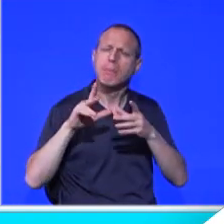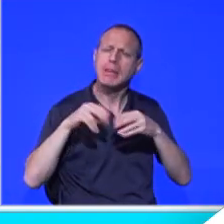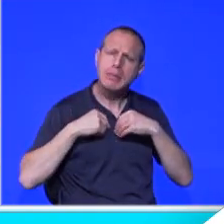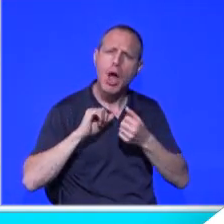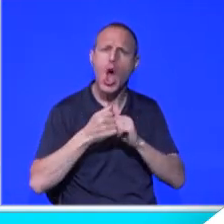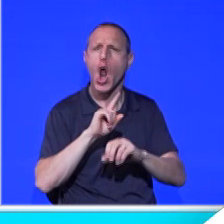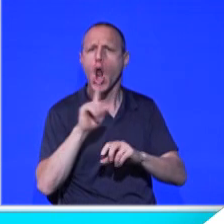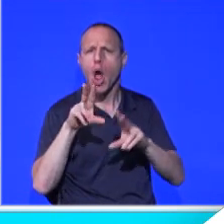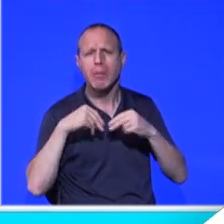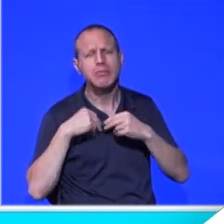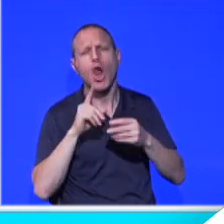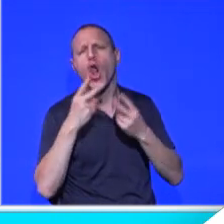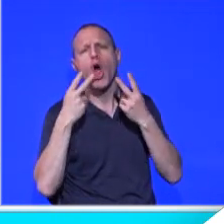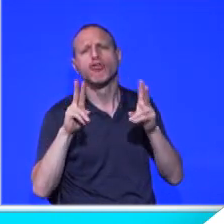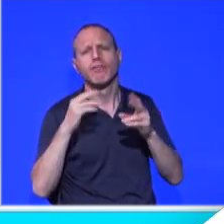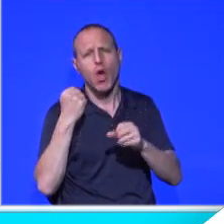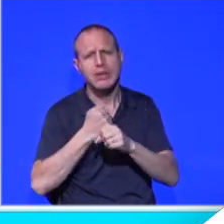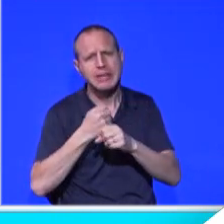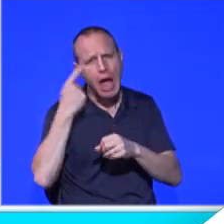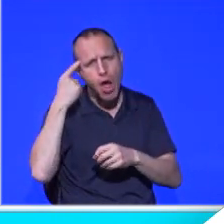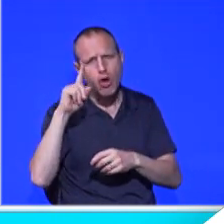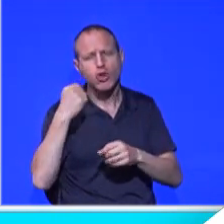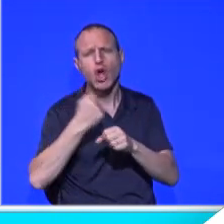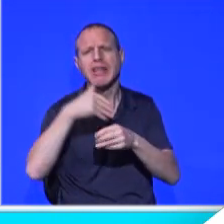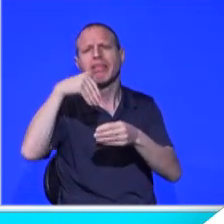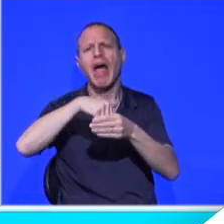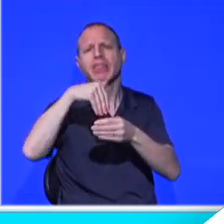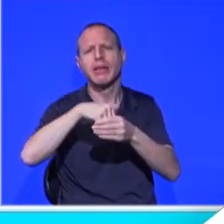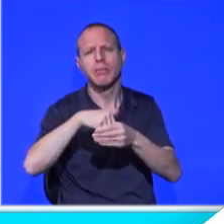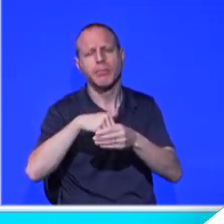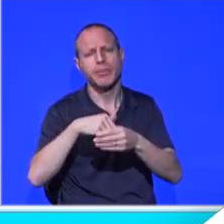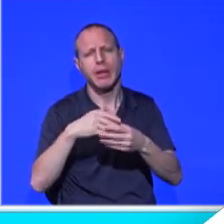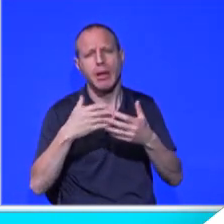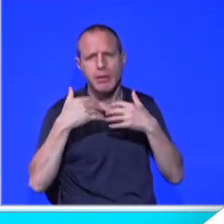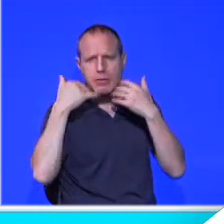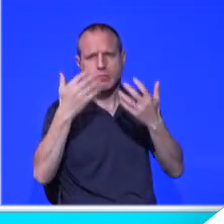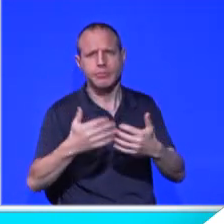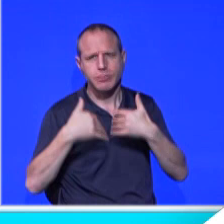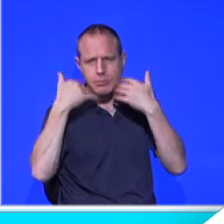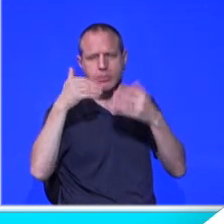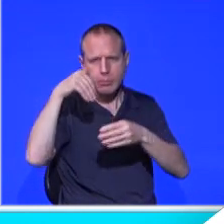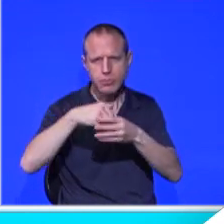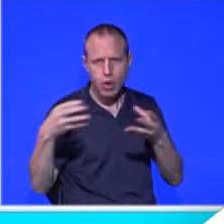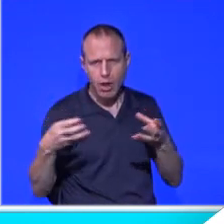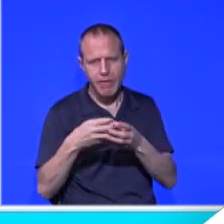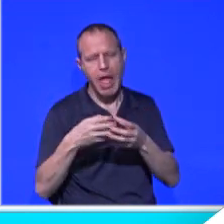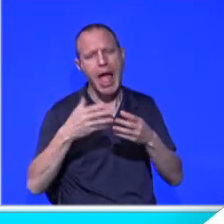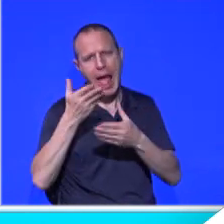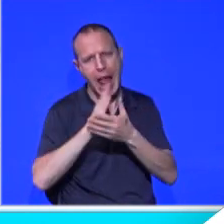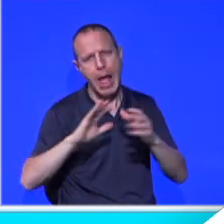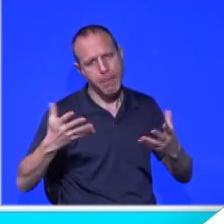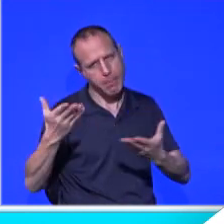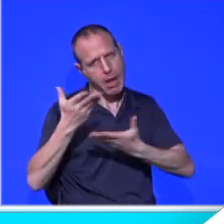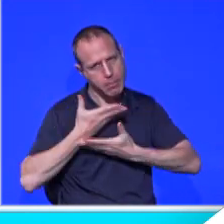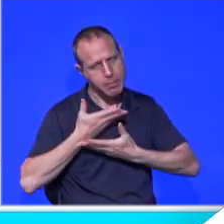זה לא כל כך חשוב. מייצרת רעיונות, מייצרת תכנים, מפעפעת אותם לתוך החברה, חלק